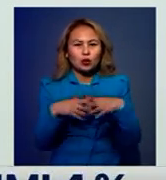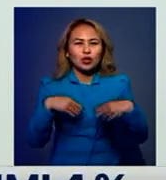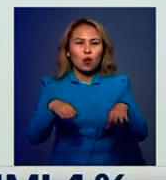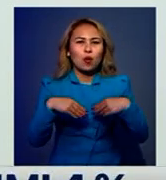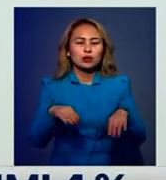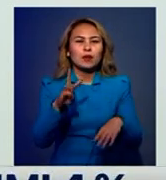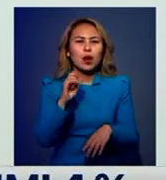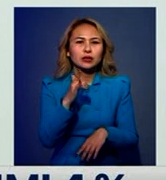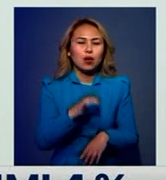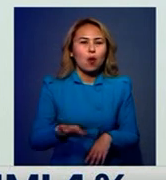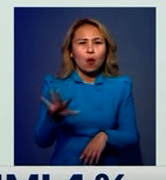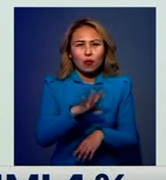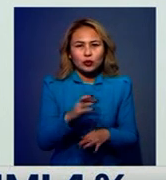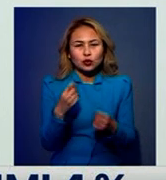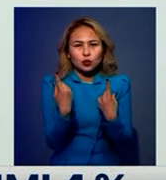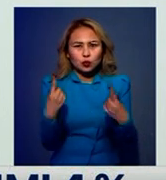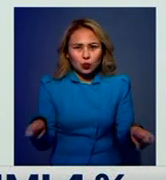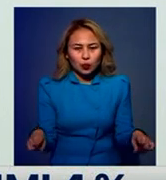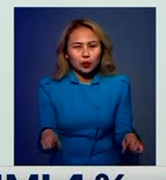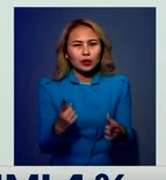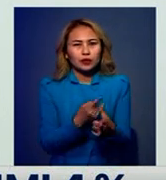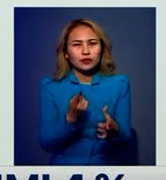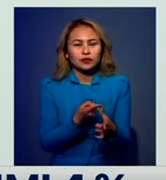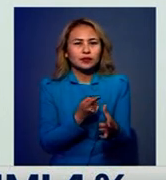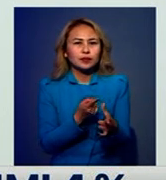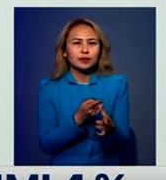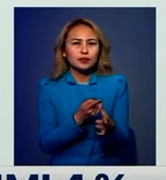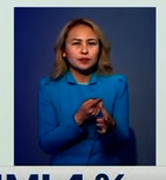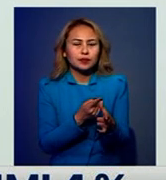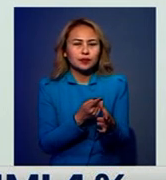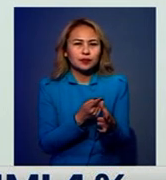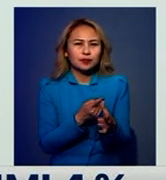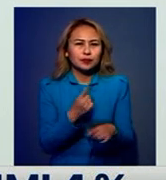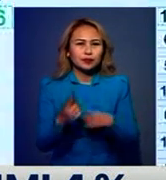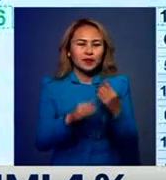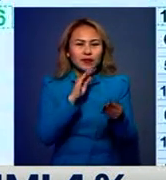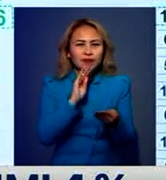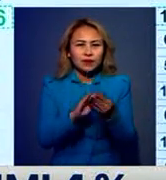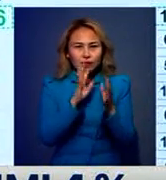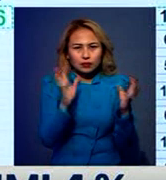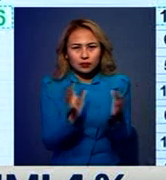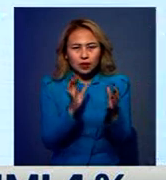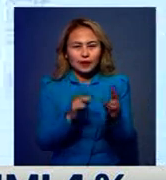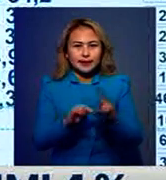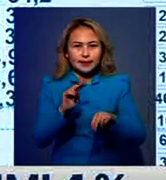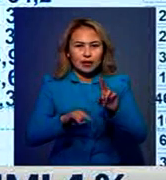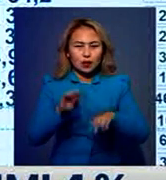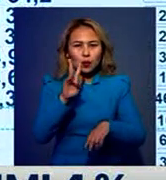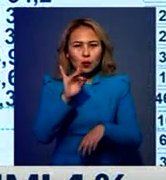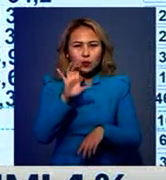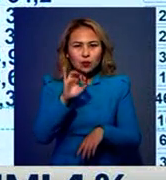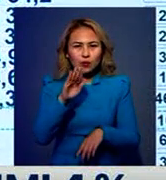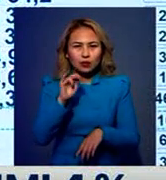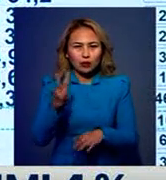бойынша Маңғыстау облысынан басқа барлық өңірлерде оң үрдіс сақталуда. Құрылыс бойынша Нұр-Сұлтан